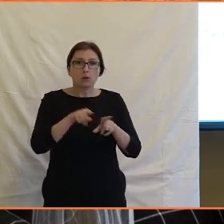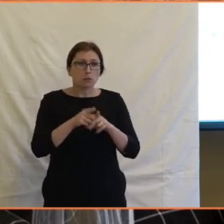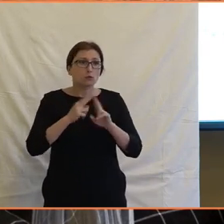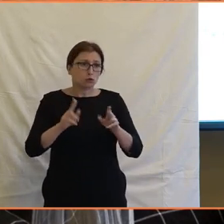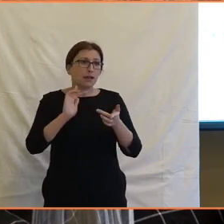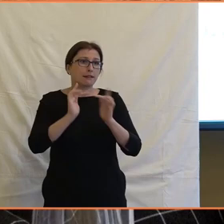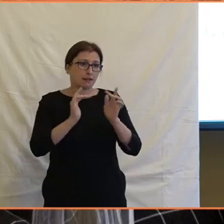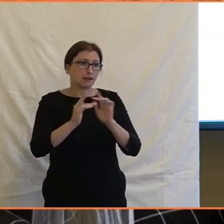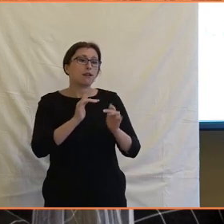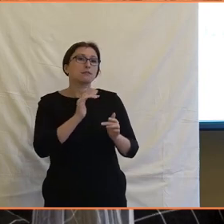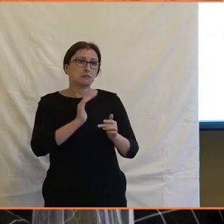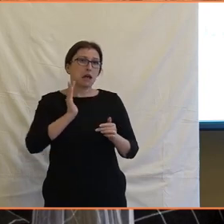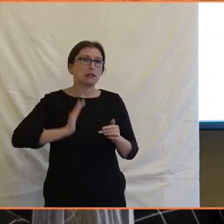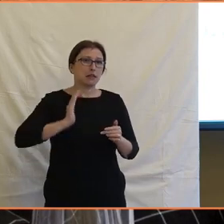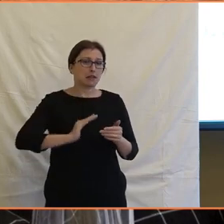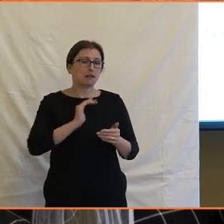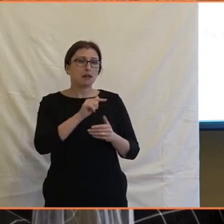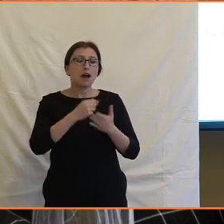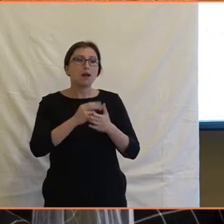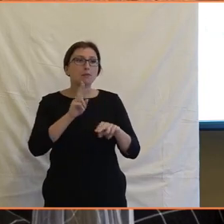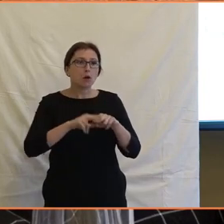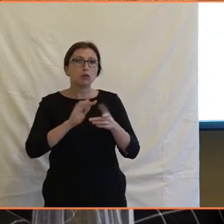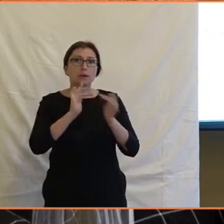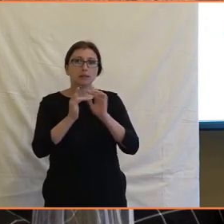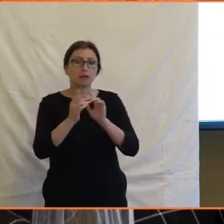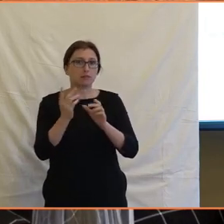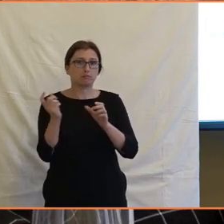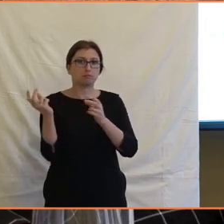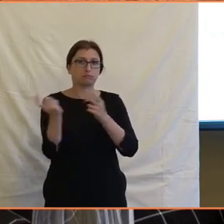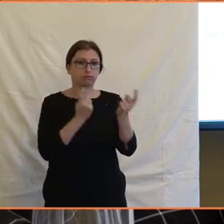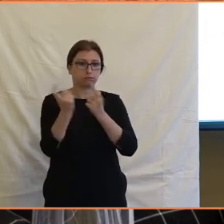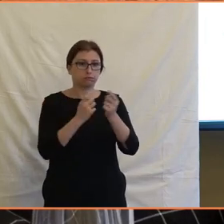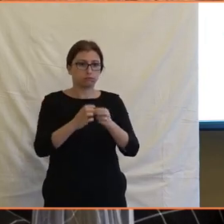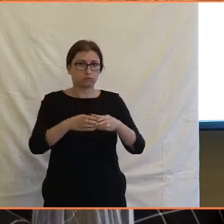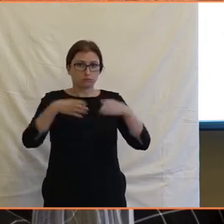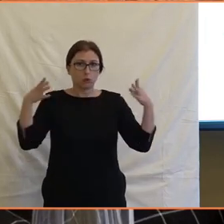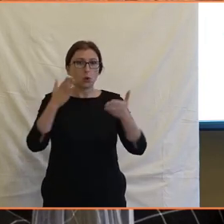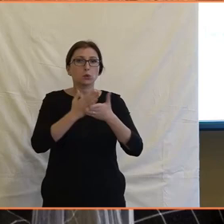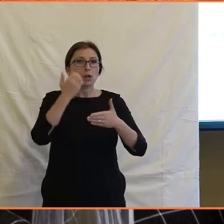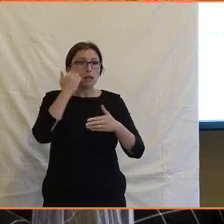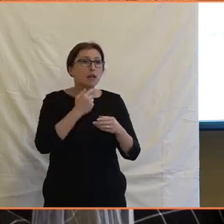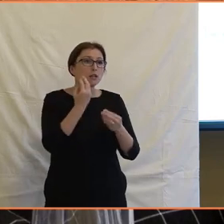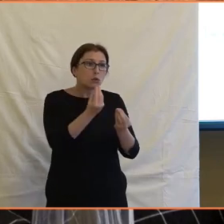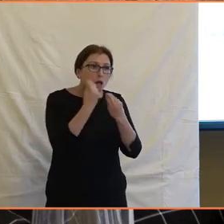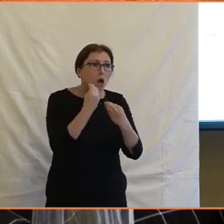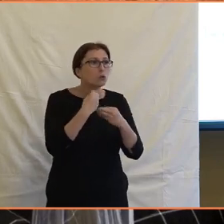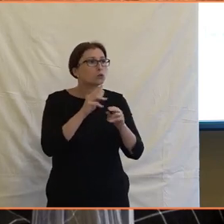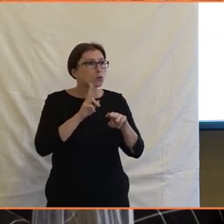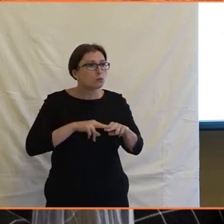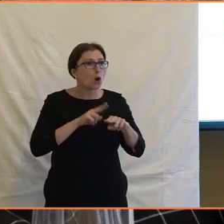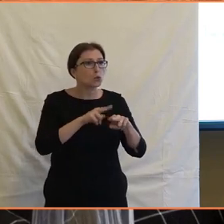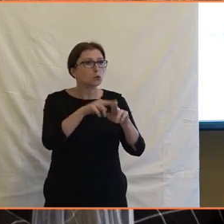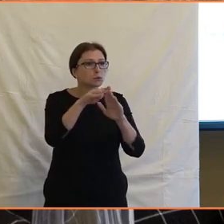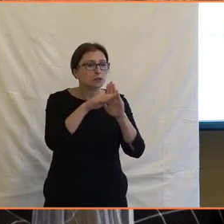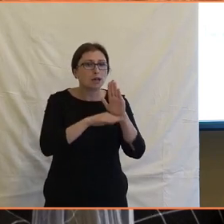internetu, ale ten počet příchozích potom byl tak obrovský na internet, že vlastně převálcovali ty jedince, kteří měli naučené nějaké ty